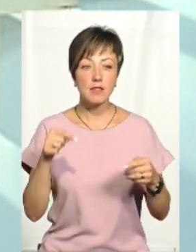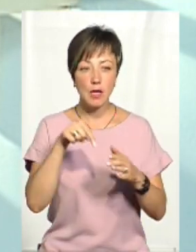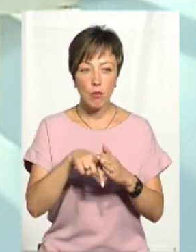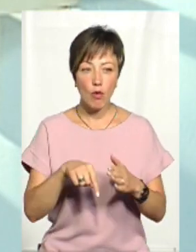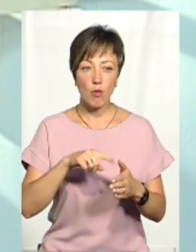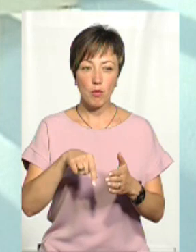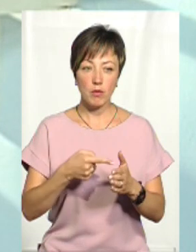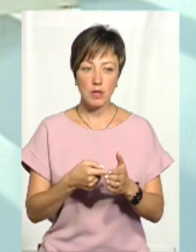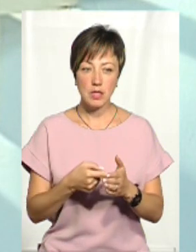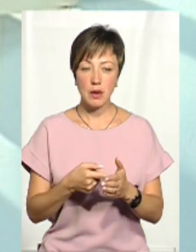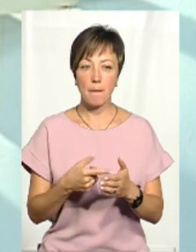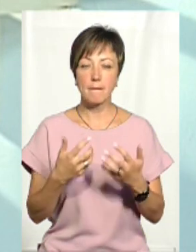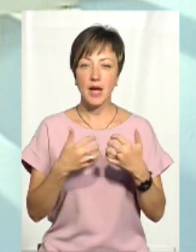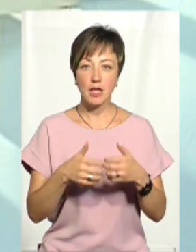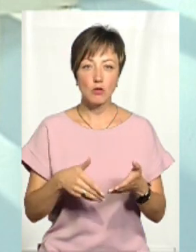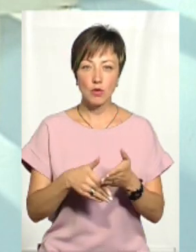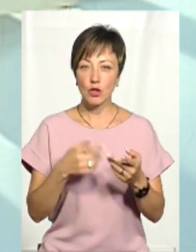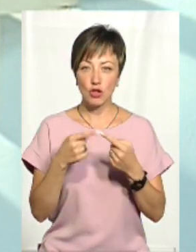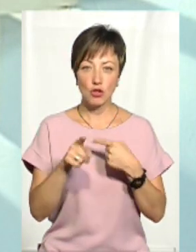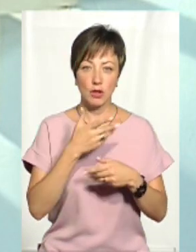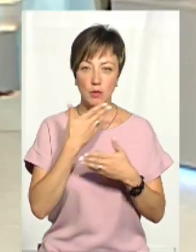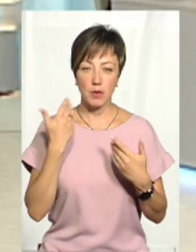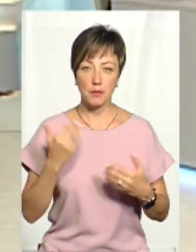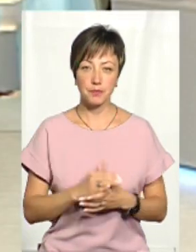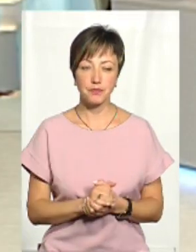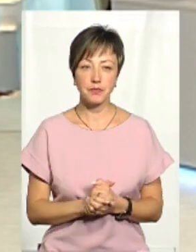крім механічних способів, немає інших. Тобто,